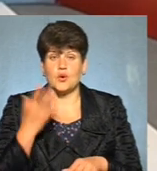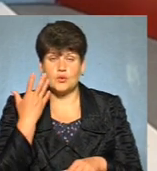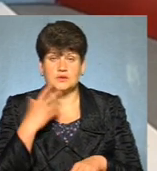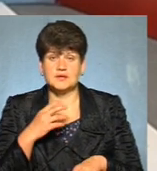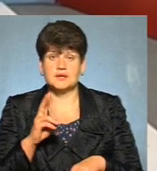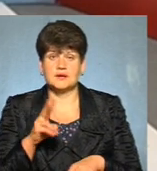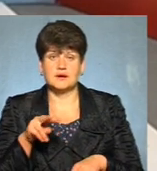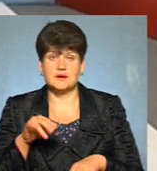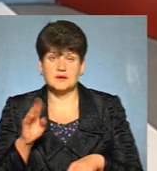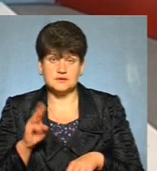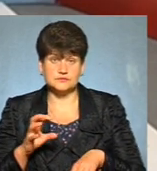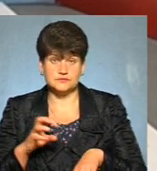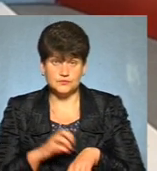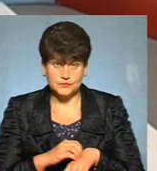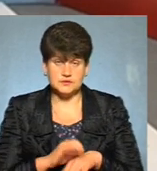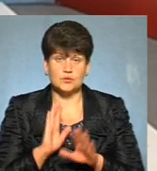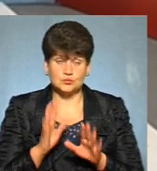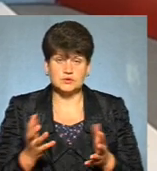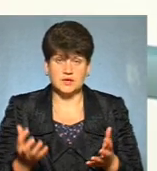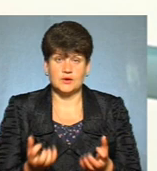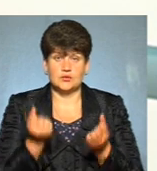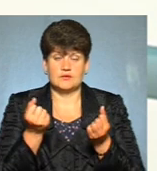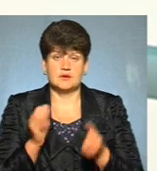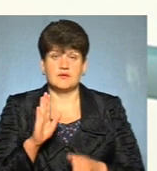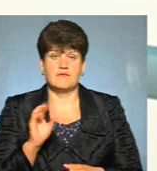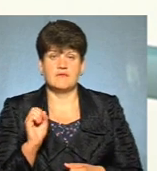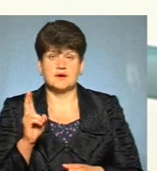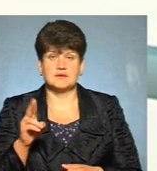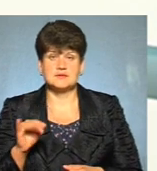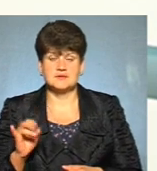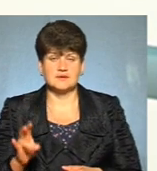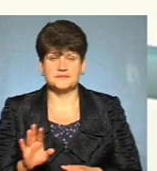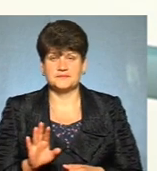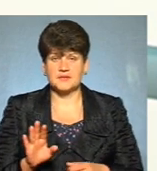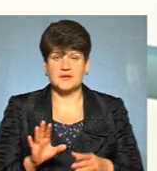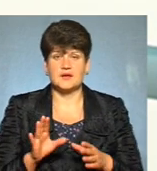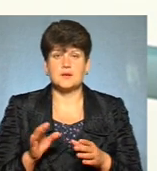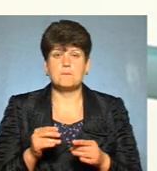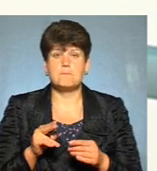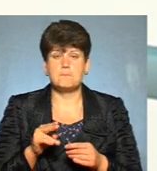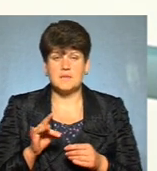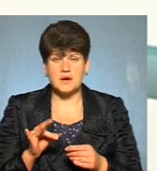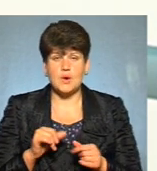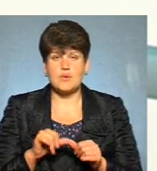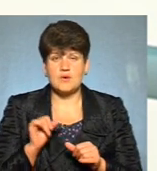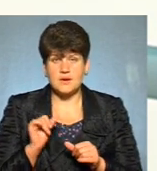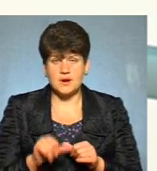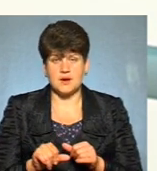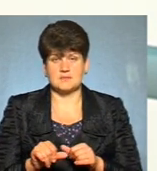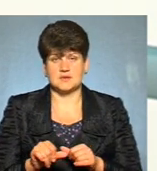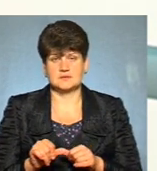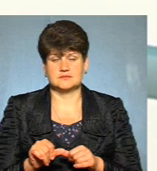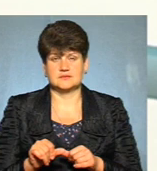Тільки при деяких захворюваннях є вакцина проти того ж кліщового вірусного енцефаліту,